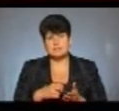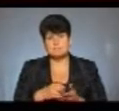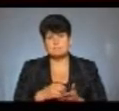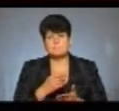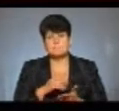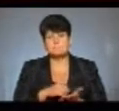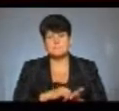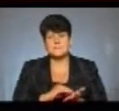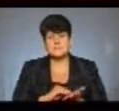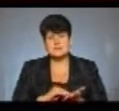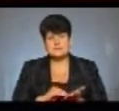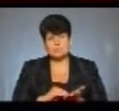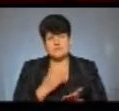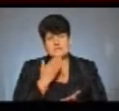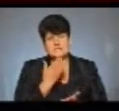запит.